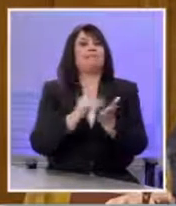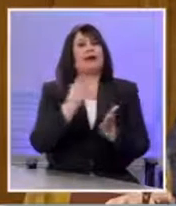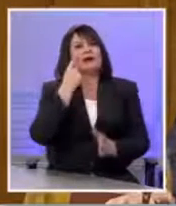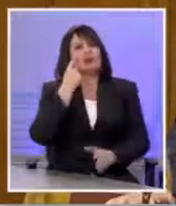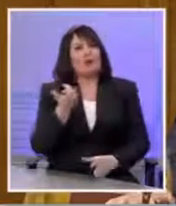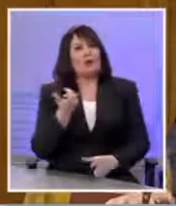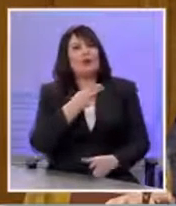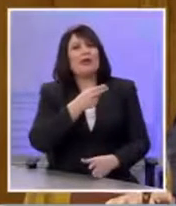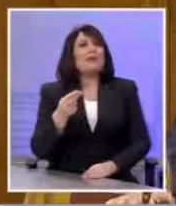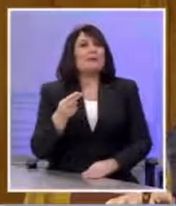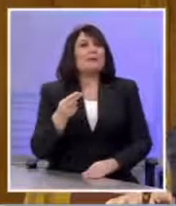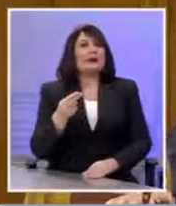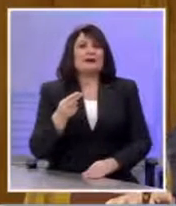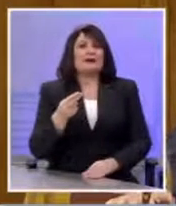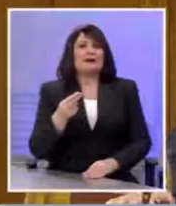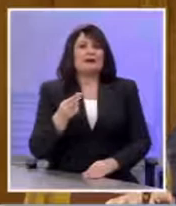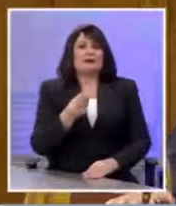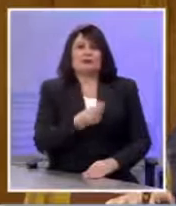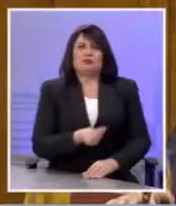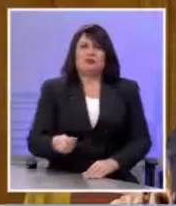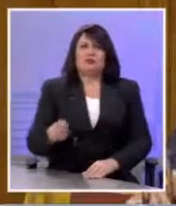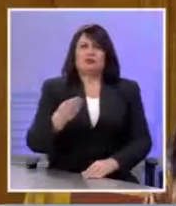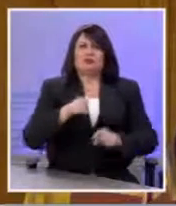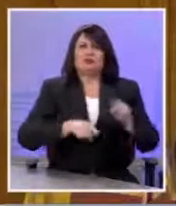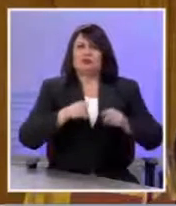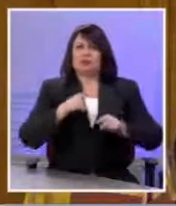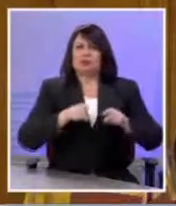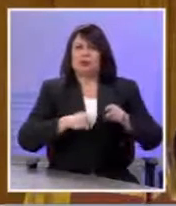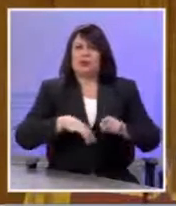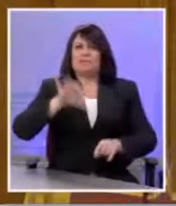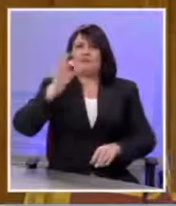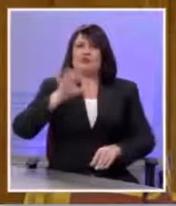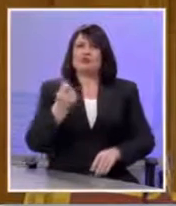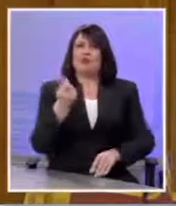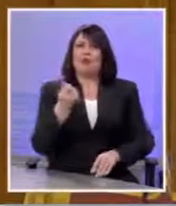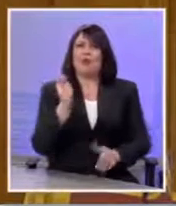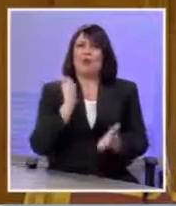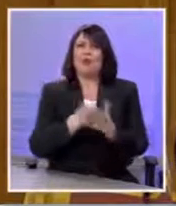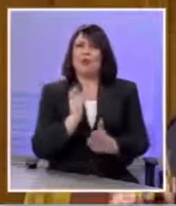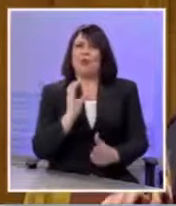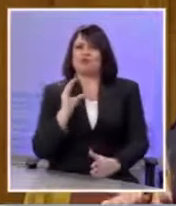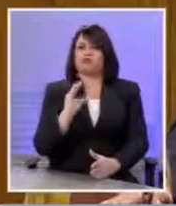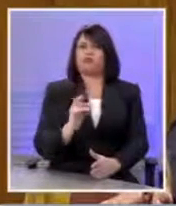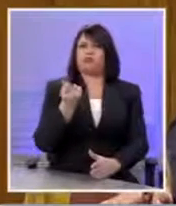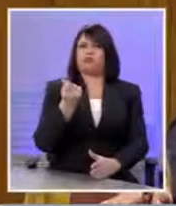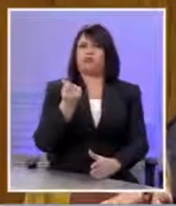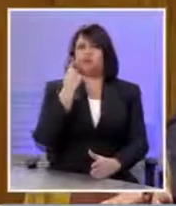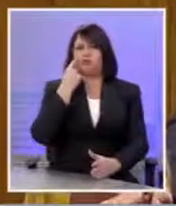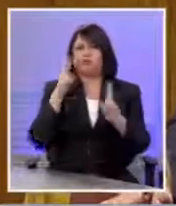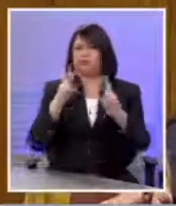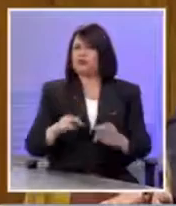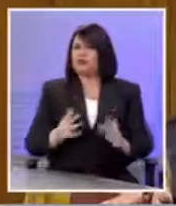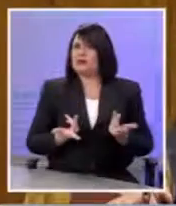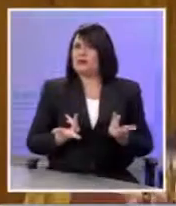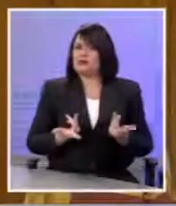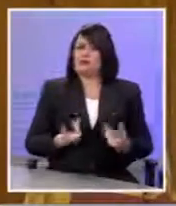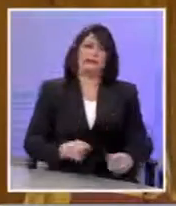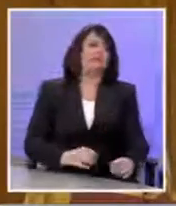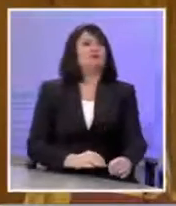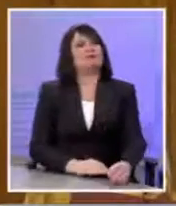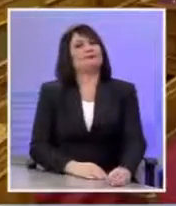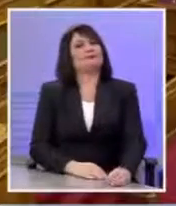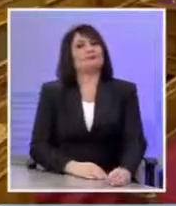και το ζήτημα των υπέρογκων σε ορισμένες περιπτώσεις αμοιβών των ανώτατων τραπεζικών στελεχών.